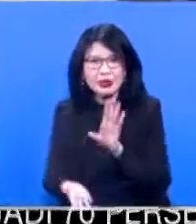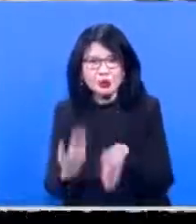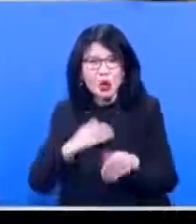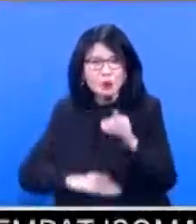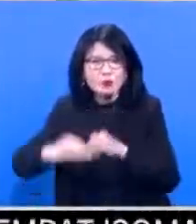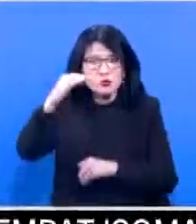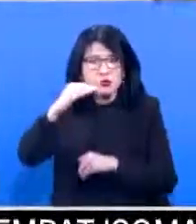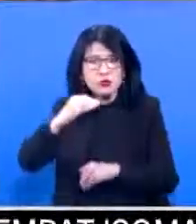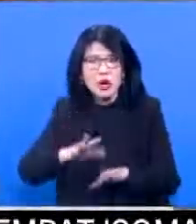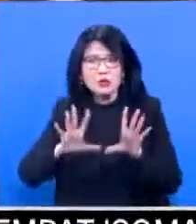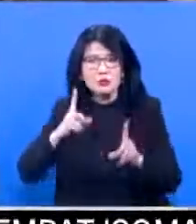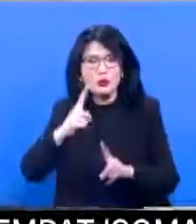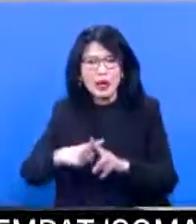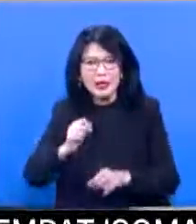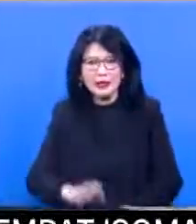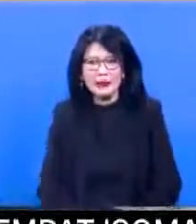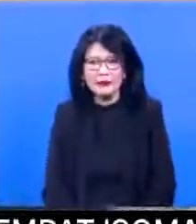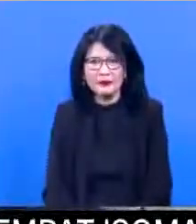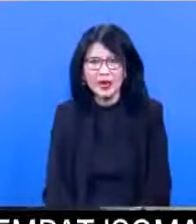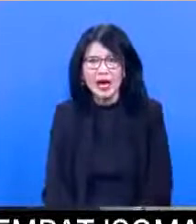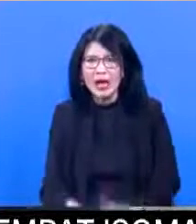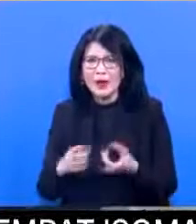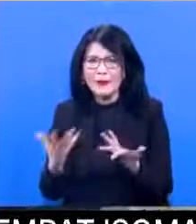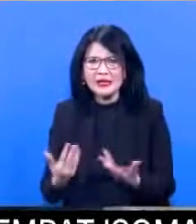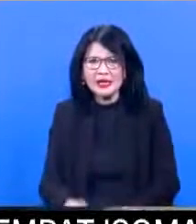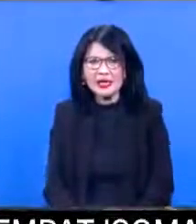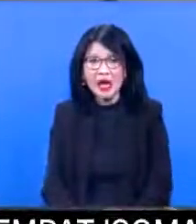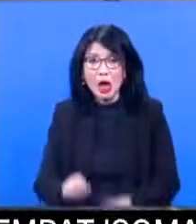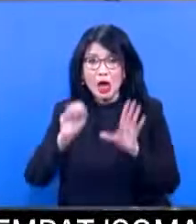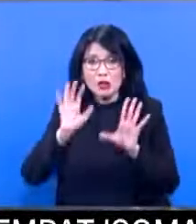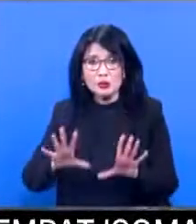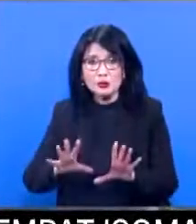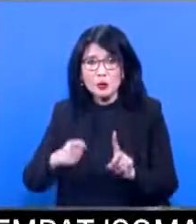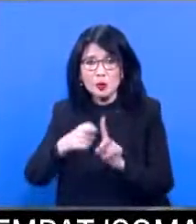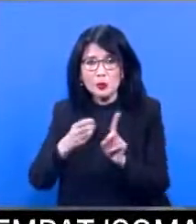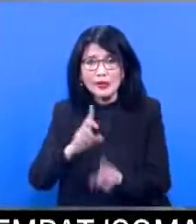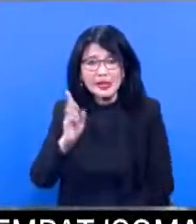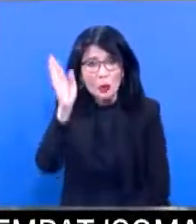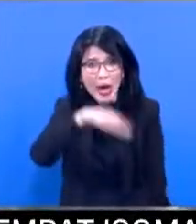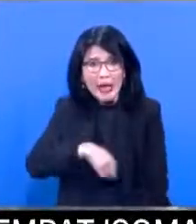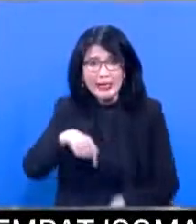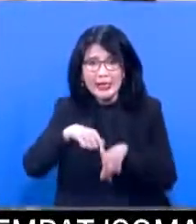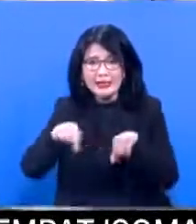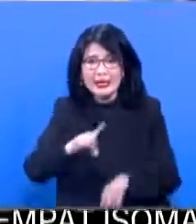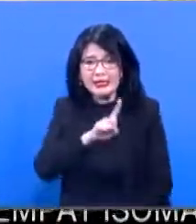hingga 10 kali lipat. Jika biasanya penjualan sebanyak 10 kubik per hari, kini dapat terjual